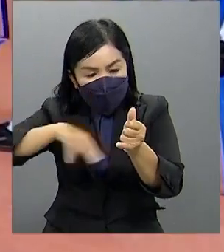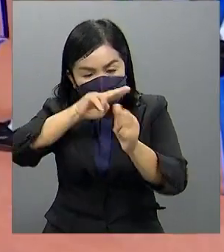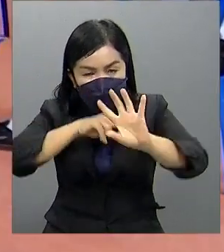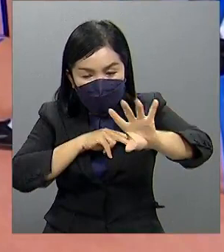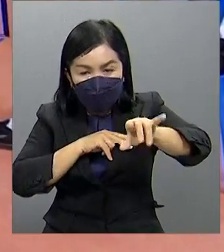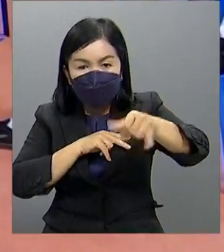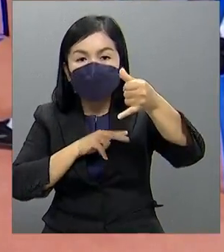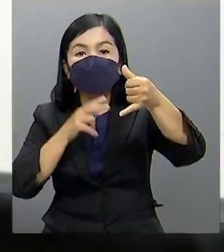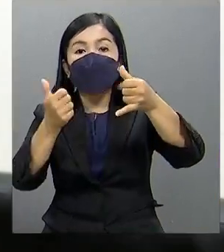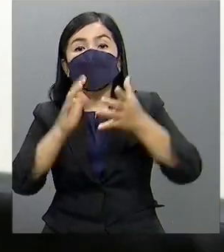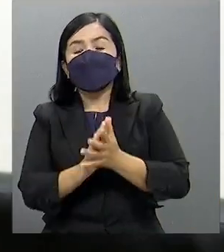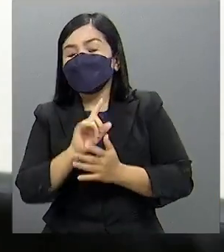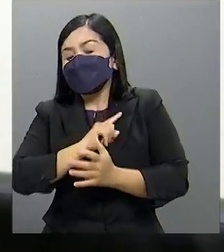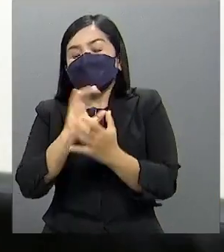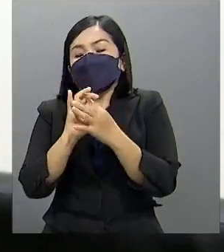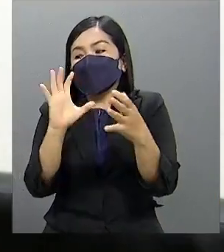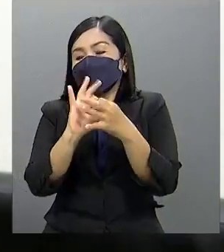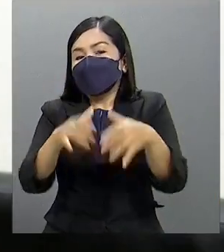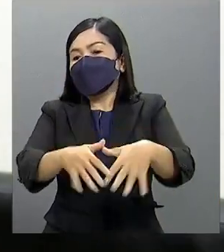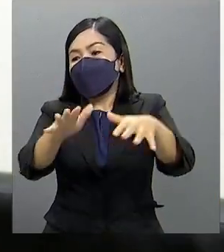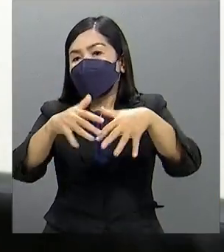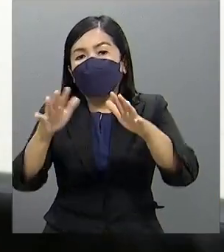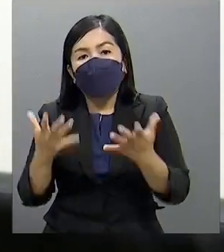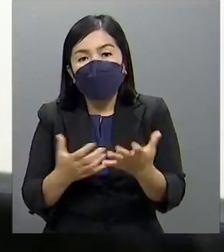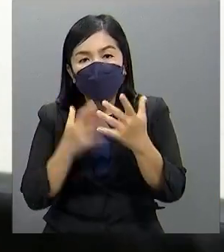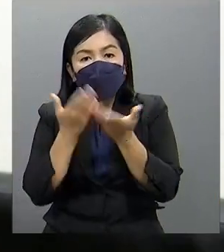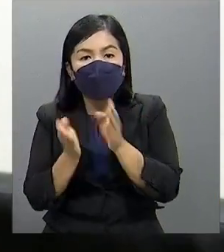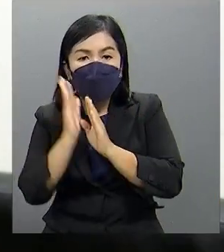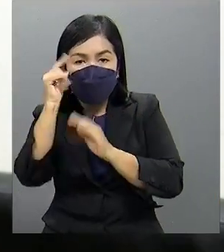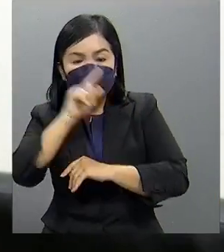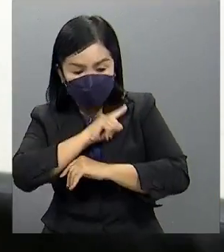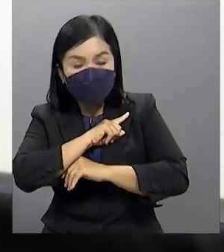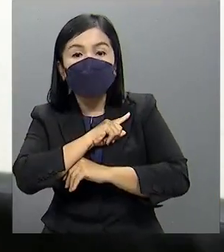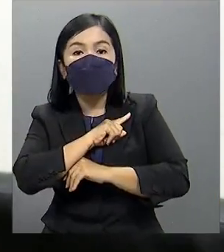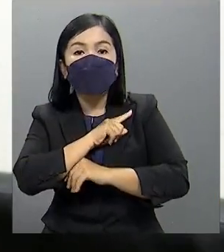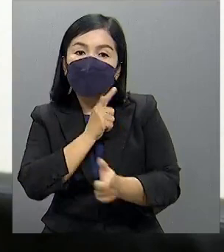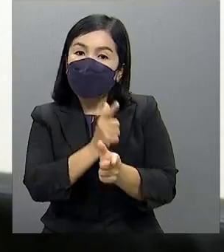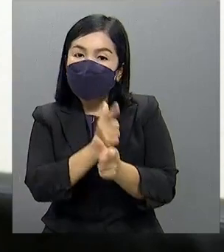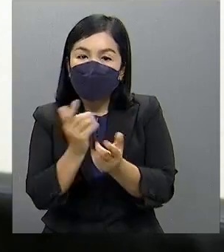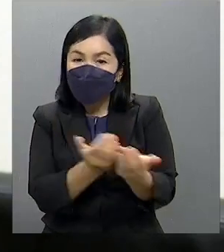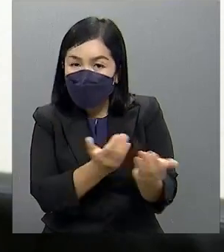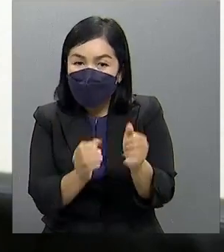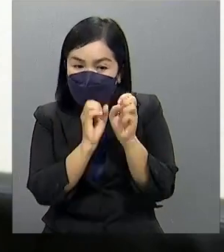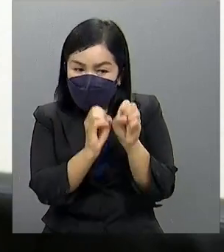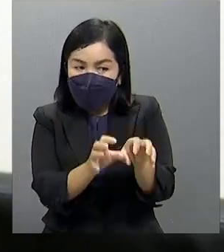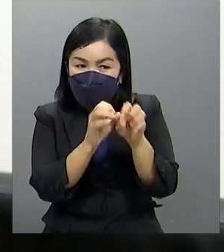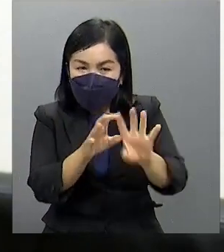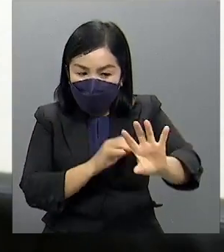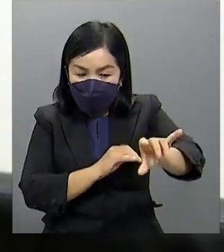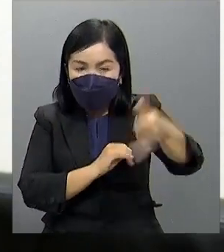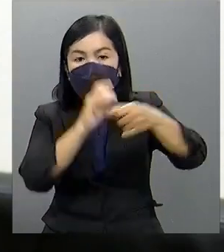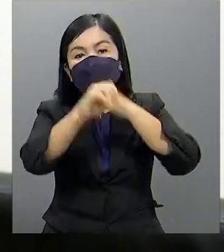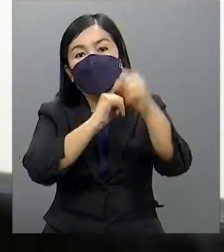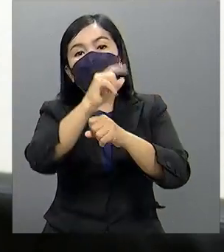ราไม่มีหน้าที่นะครับเราให้เขาเกิดมาแล้วนะครับตามกฎหมายก็บอกว่าคุณก็มีหน้าที่ต้องดูแลเด็กเหล่านั้นเนี่ยจนกว่าเขาจะบรรลุนิติภาวะนะครับก็คือต้องอ